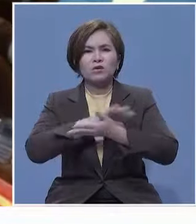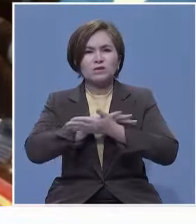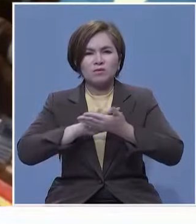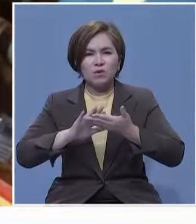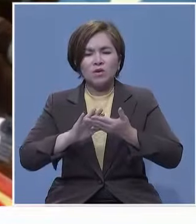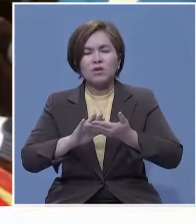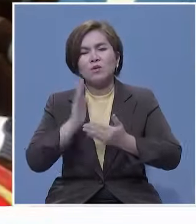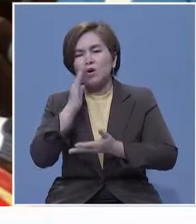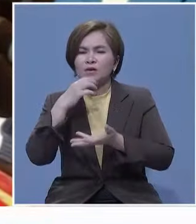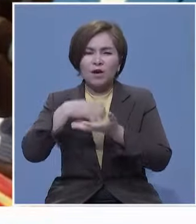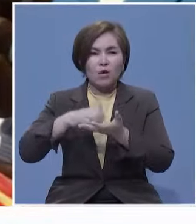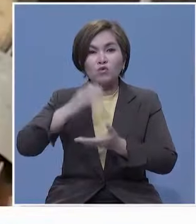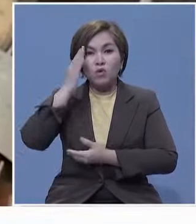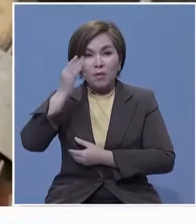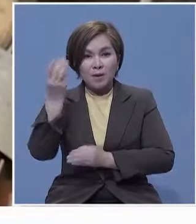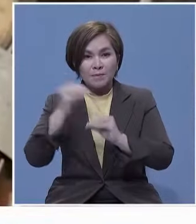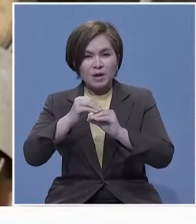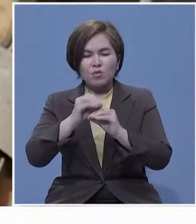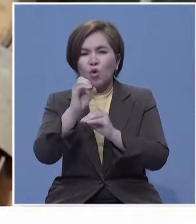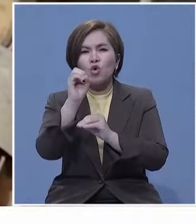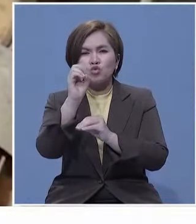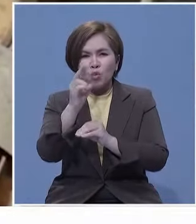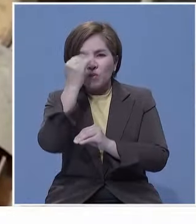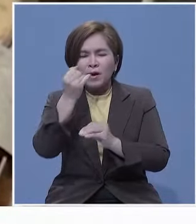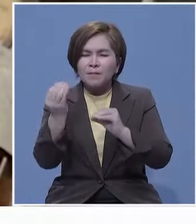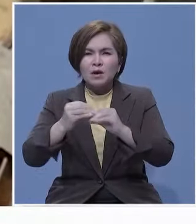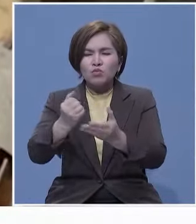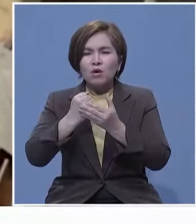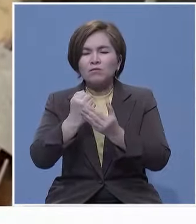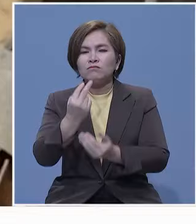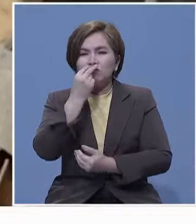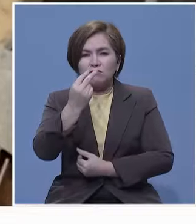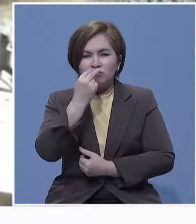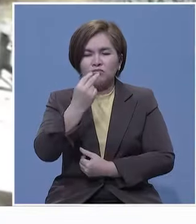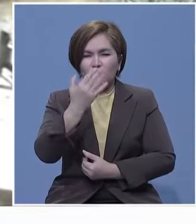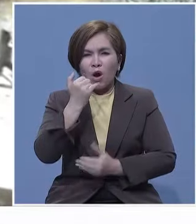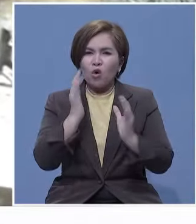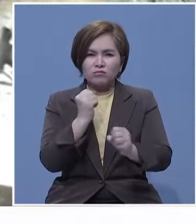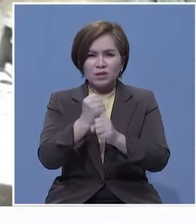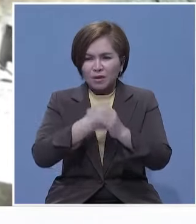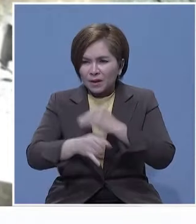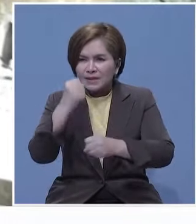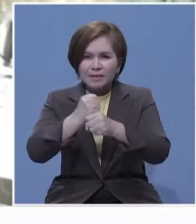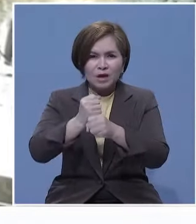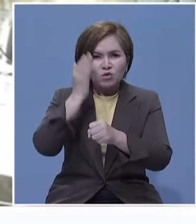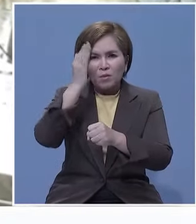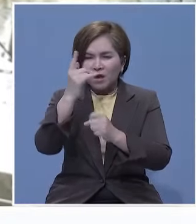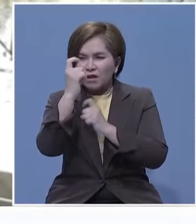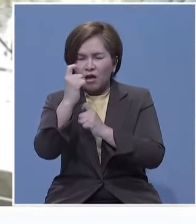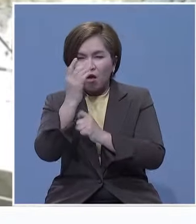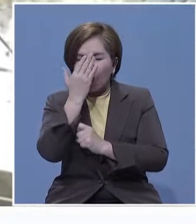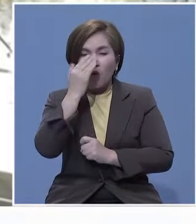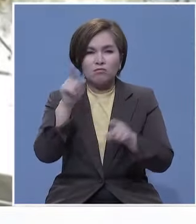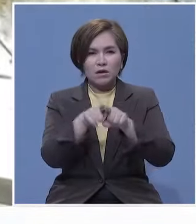นายธีรพัฒน์ก็บอกว่าหลังจากนี้ต้องต่อสายออกซิเจนเข้าไปข้างในคือเดี๋ยวต้องป้องกันด้วยว่าคนงานที่ลงไปทำหลังจากนี้จะเกิดเหตุการณ์ซ้ำรอย